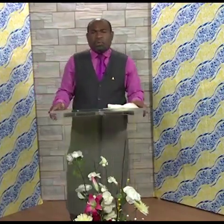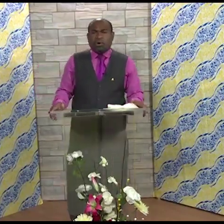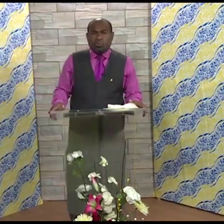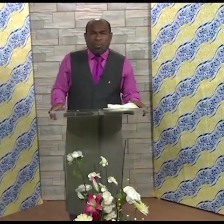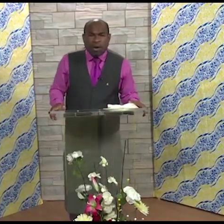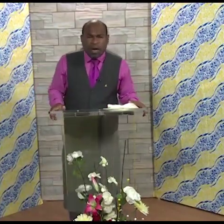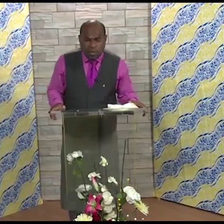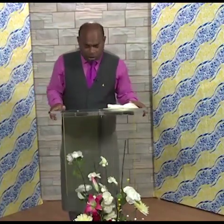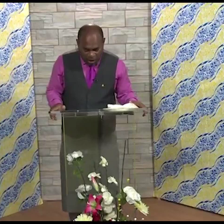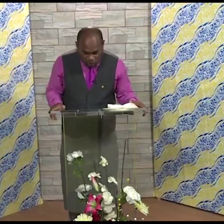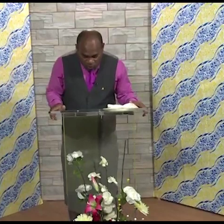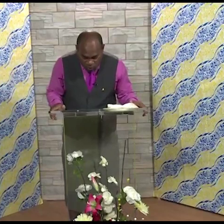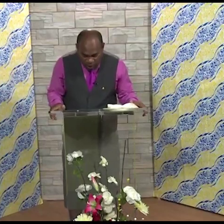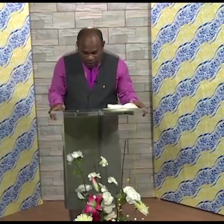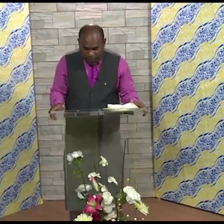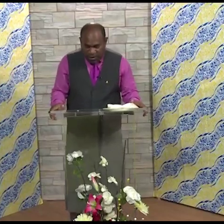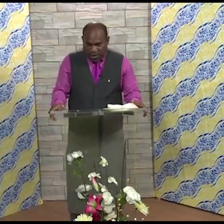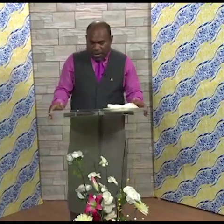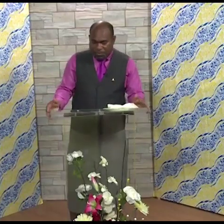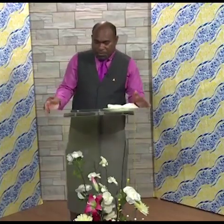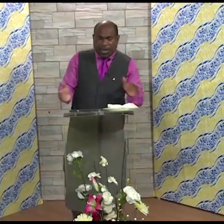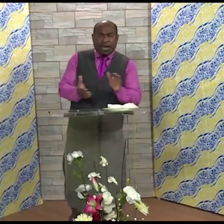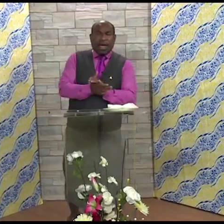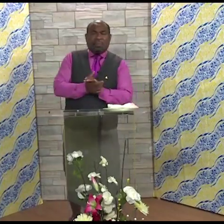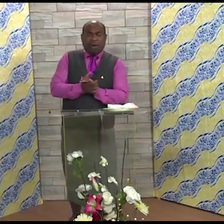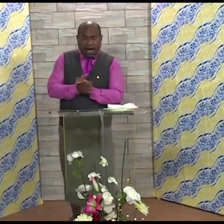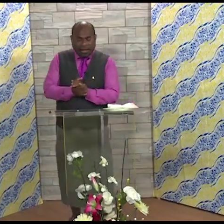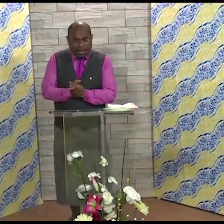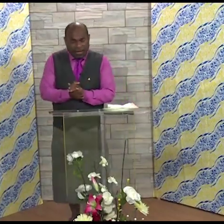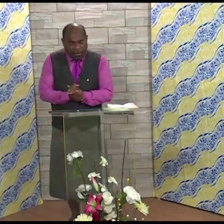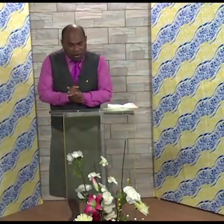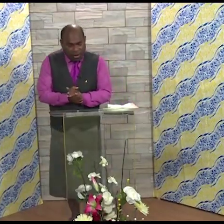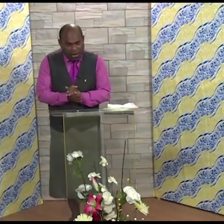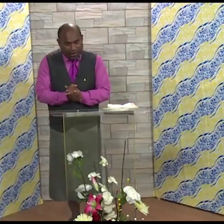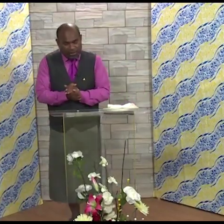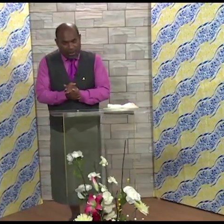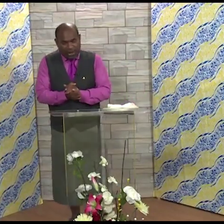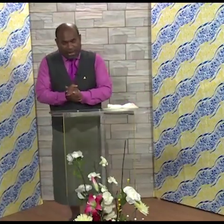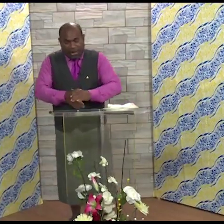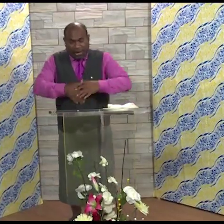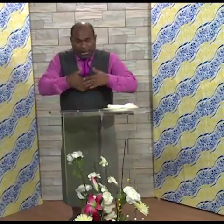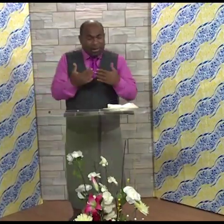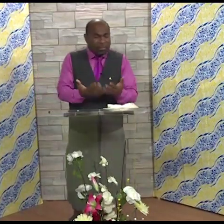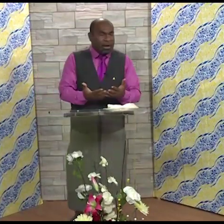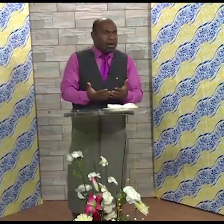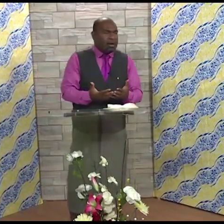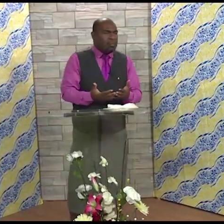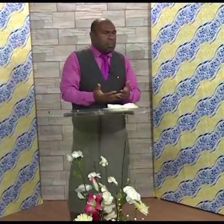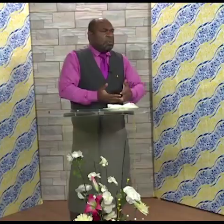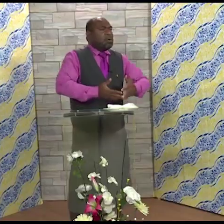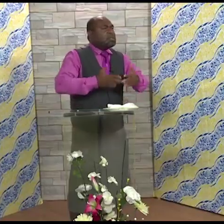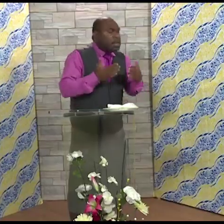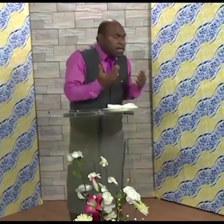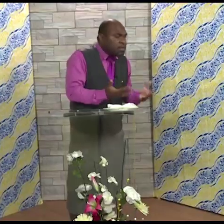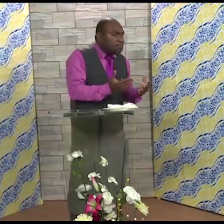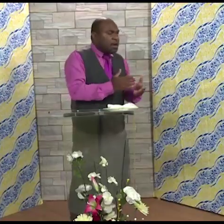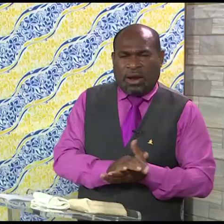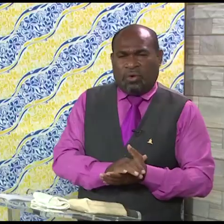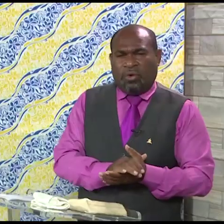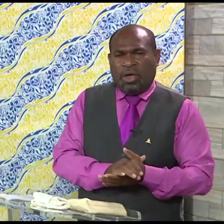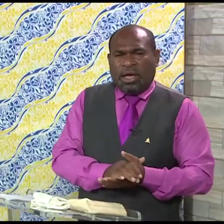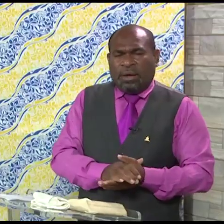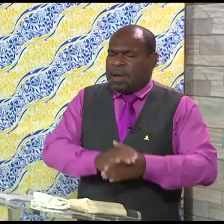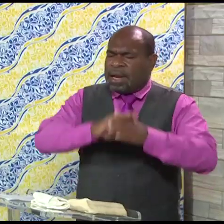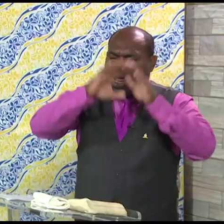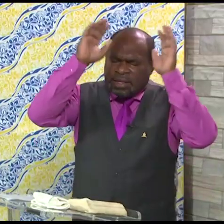na drabu drabuwa mga yalo. Endua. E vakila vakata ki koya ni gandreva me vaka sinaiti vaka